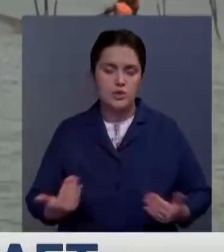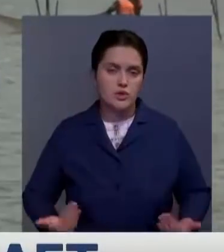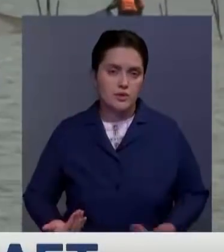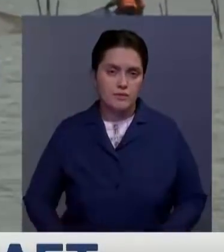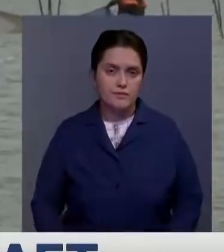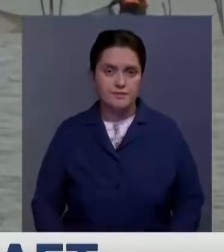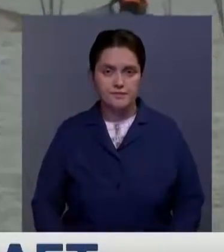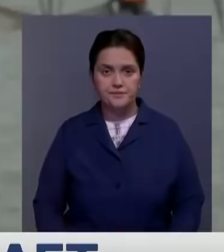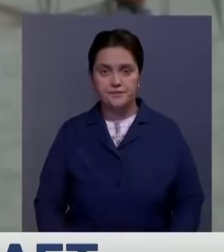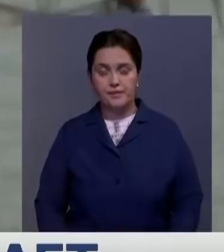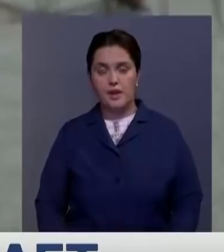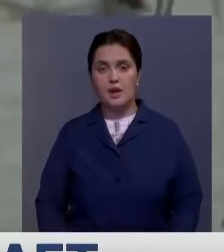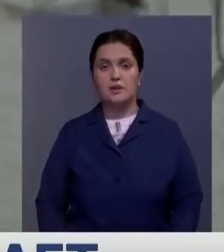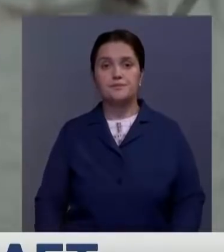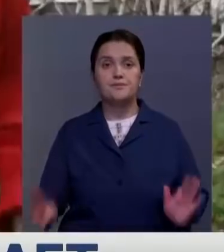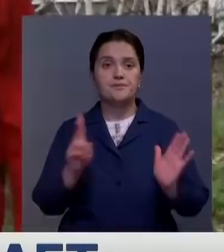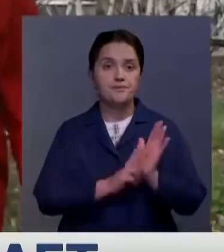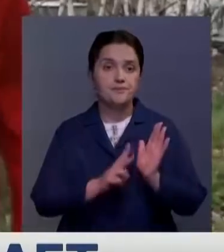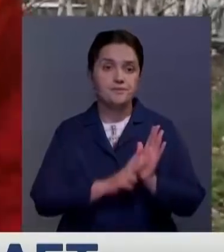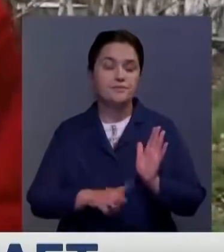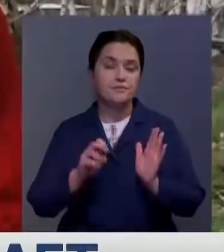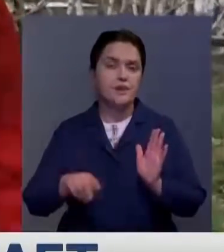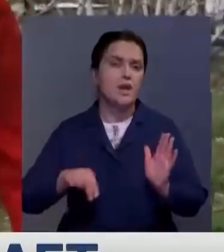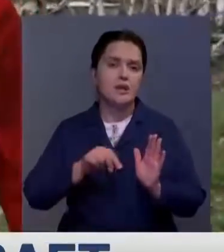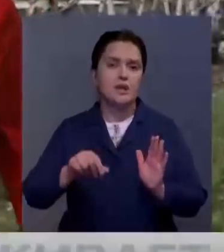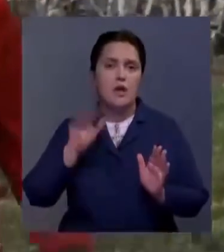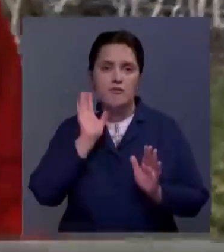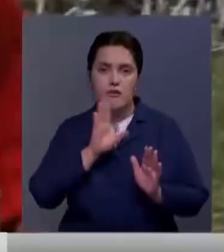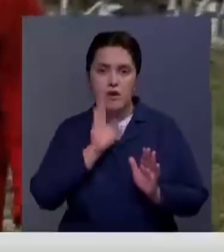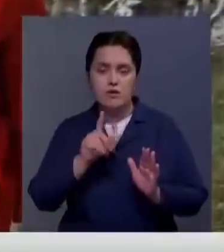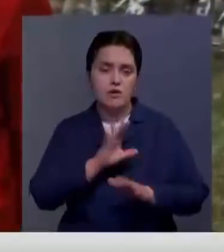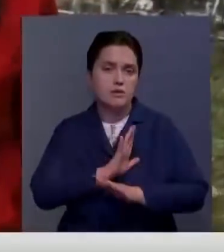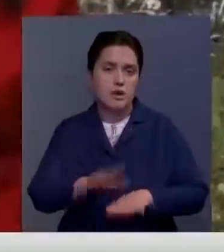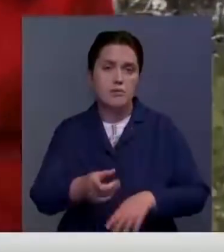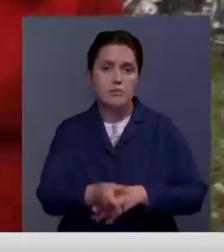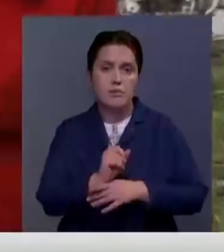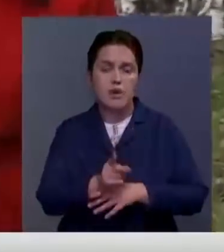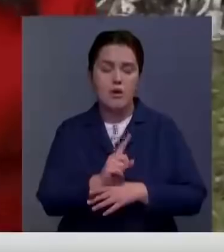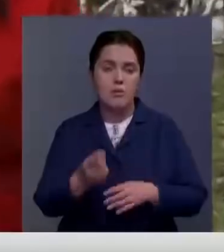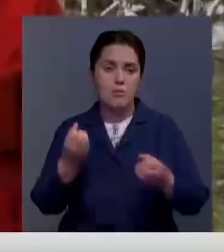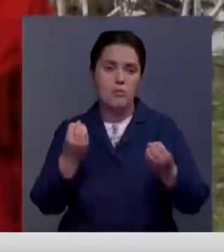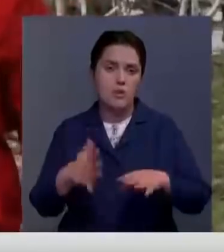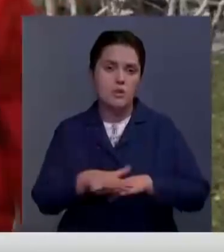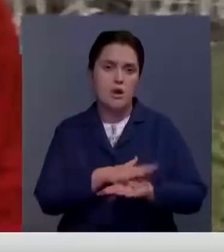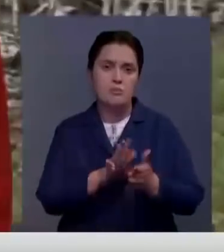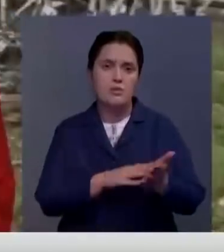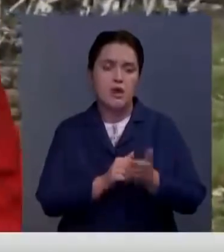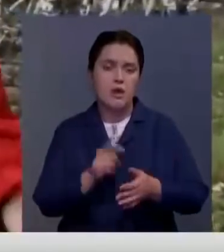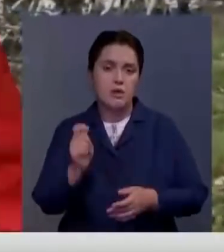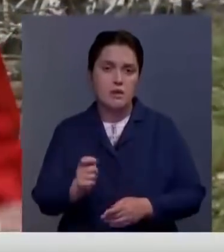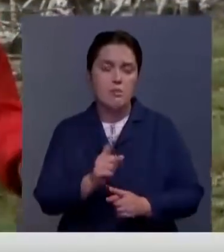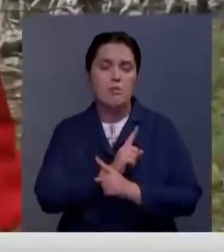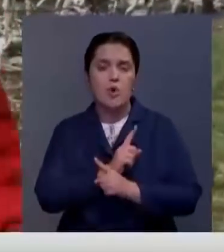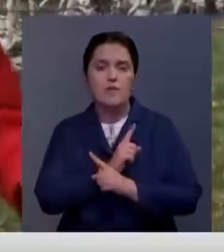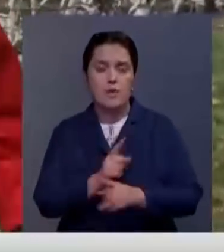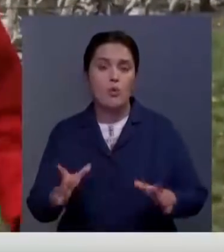рыбы. Более 70 лет соленые воды Сау-Малколя не привлекали рыбаков. Озеро в простонародье было названо мертвым, но в этом